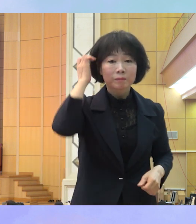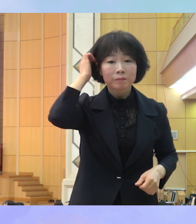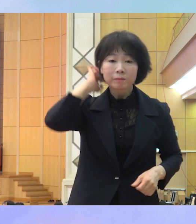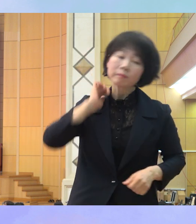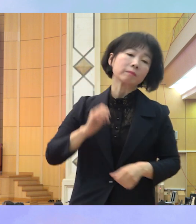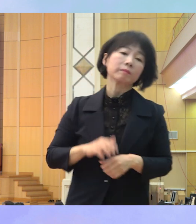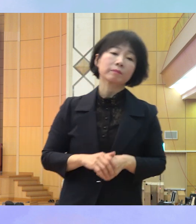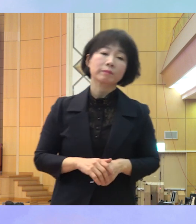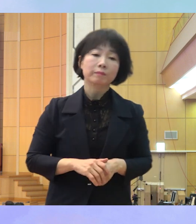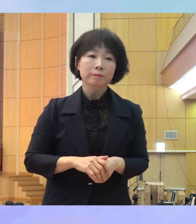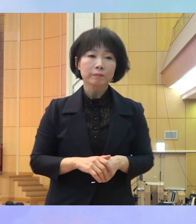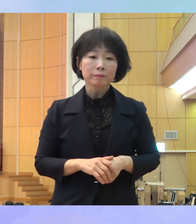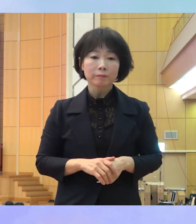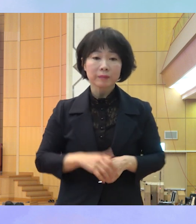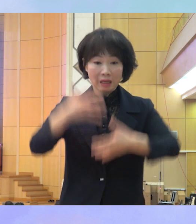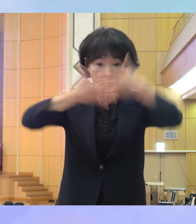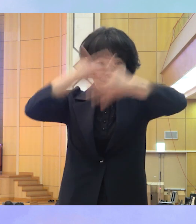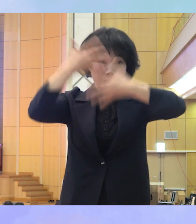액자.